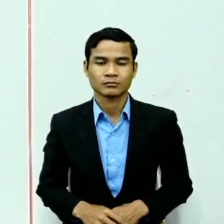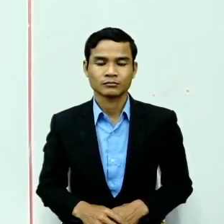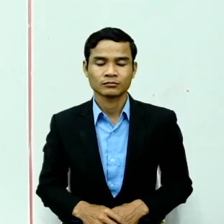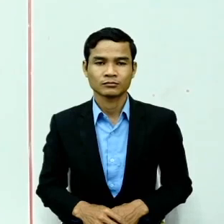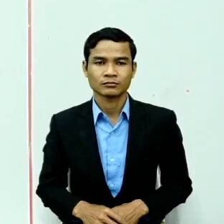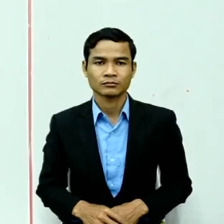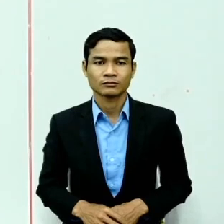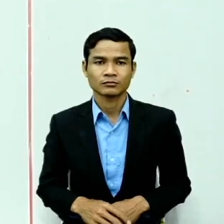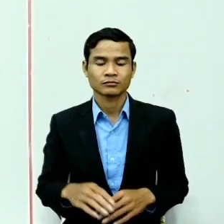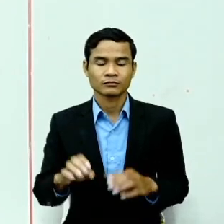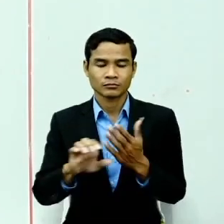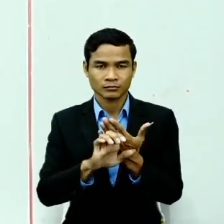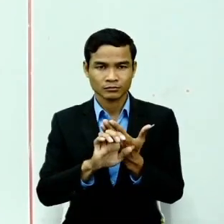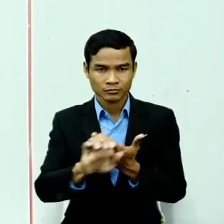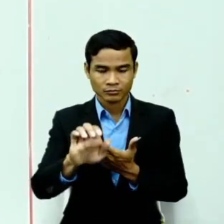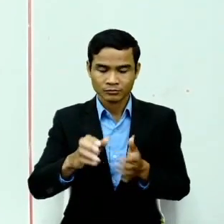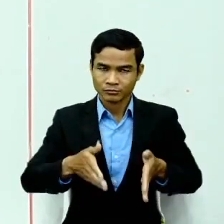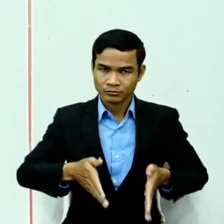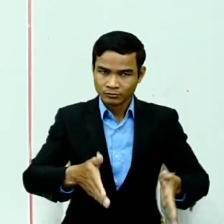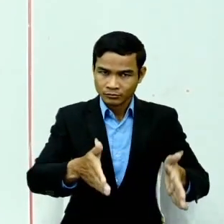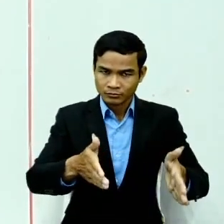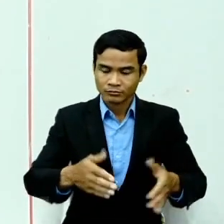trăm ngày plơ